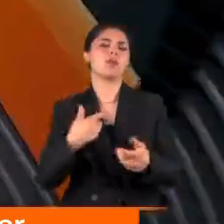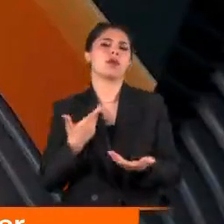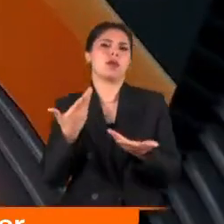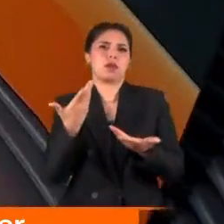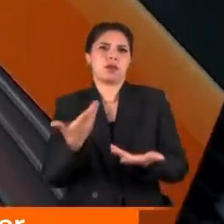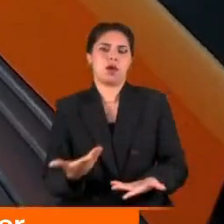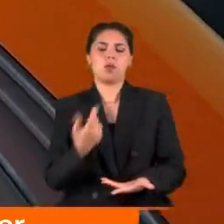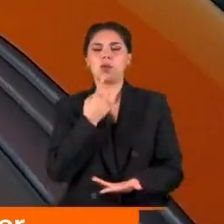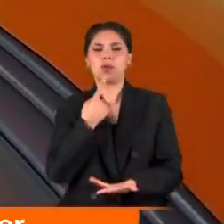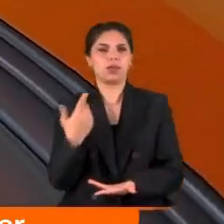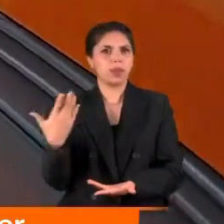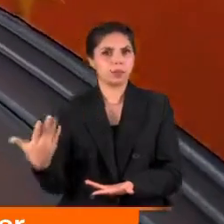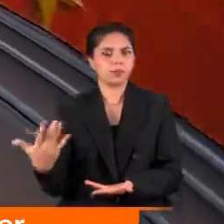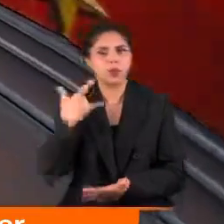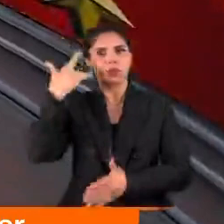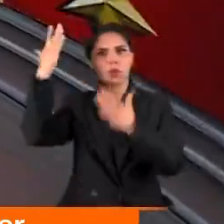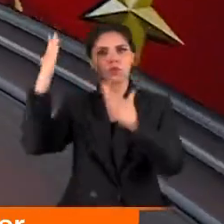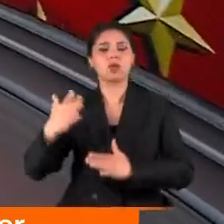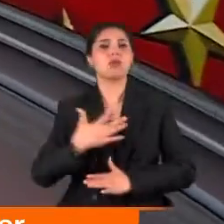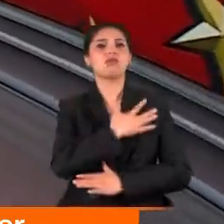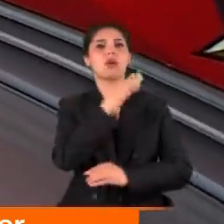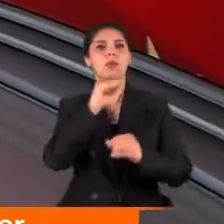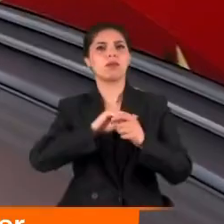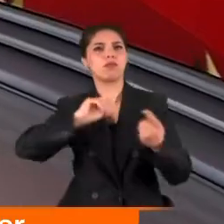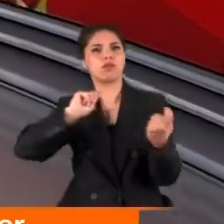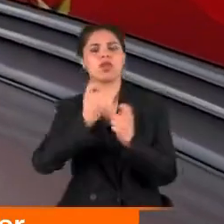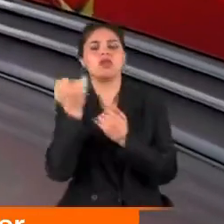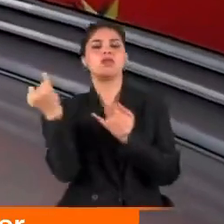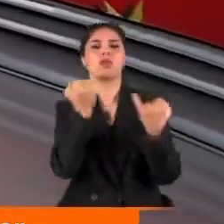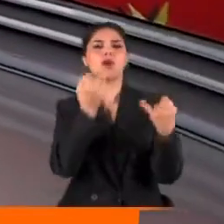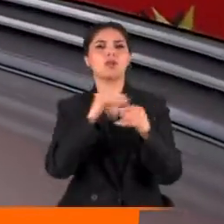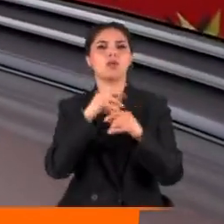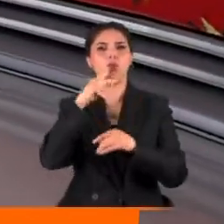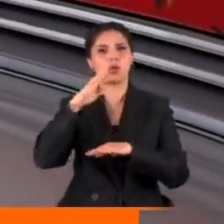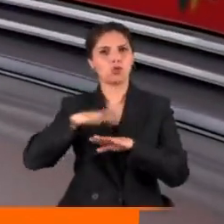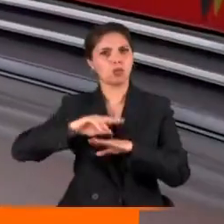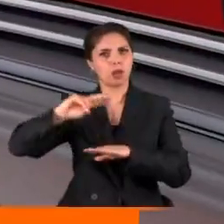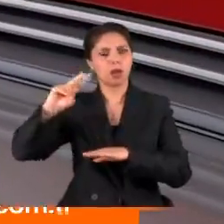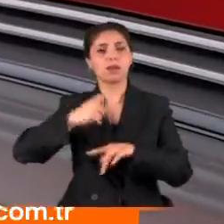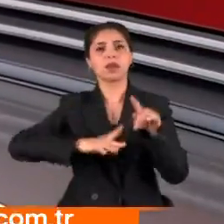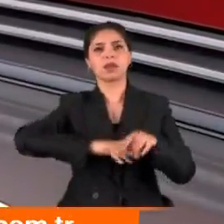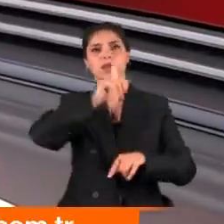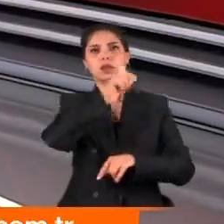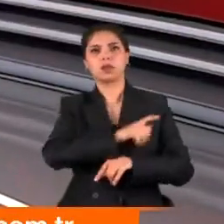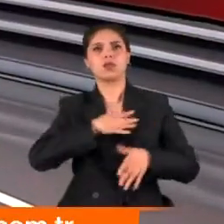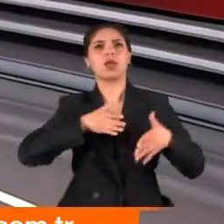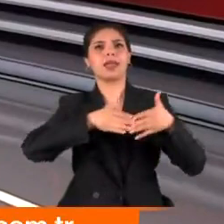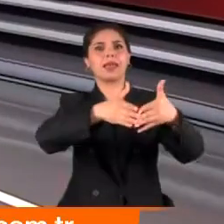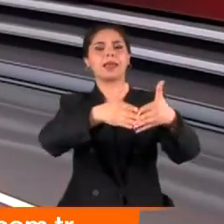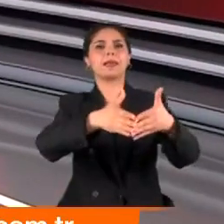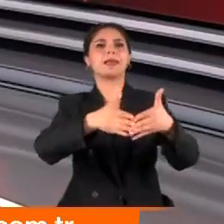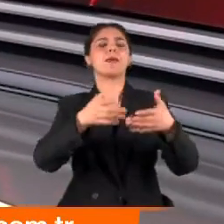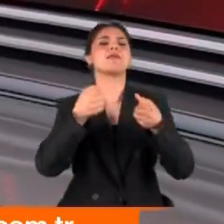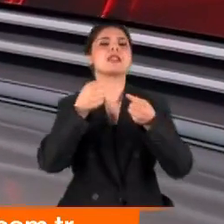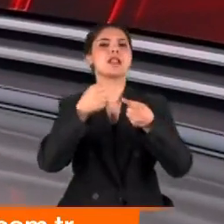dedi. Cümlesi buydu. Erdoğan CHP'de yaşanan değişim tartışması için de konuştu. Kılıçdaroğlu'nun kaptan olarak gemiyi limana sağlam